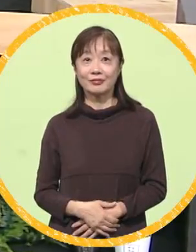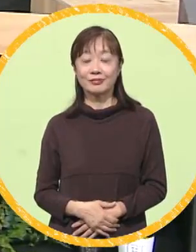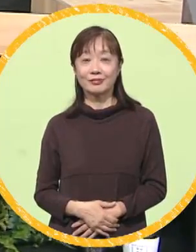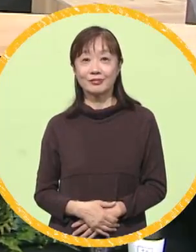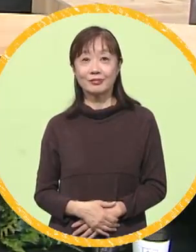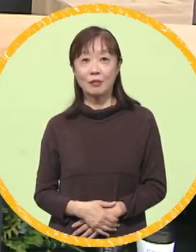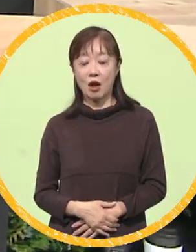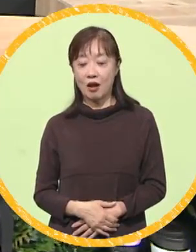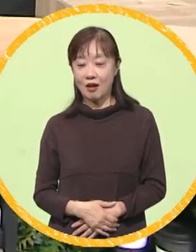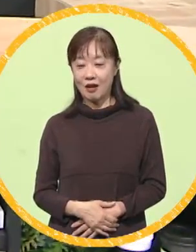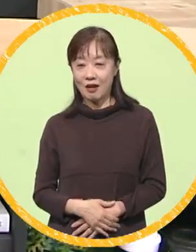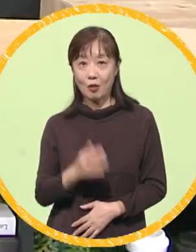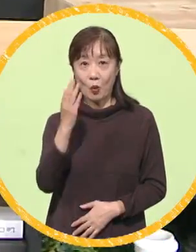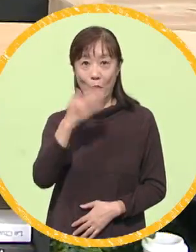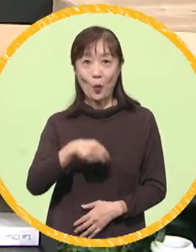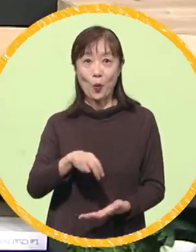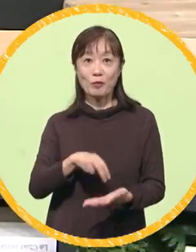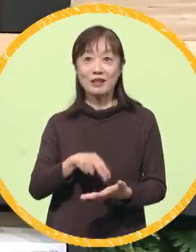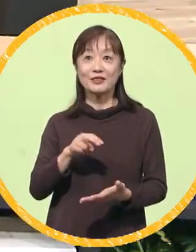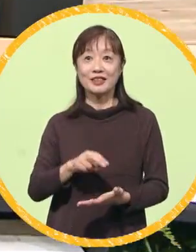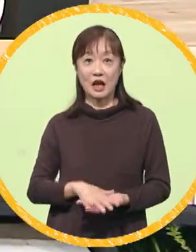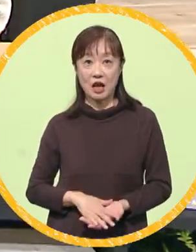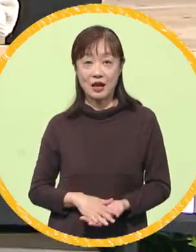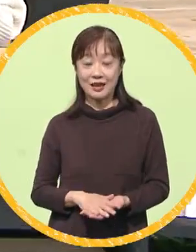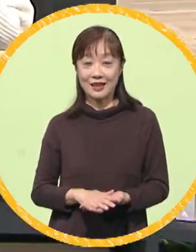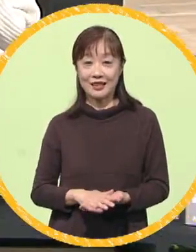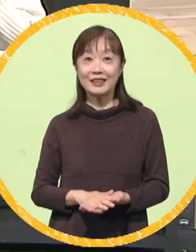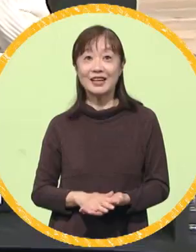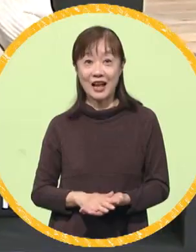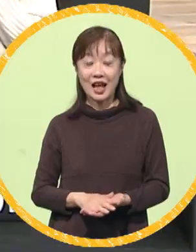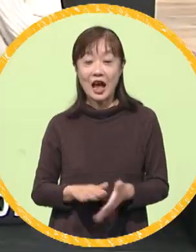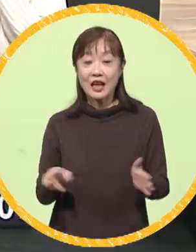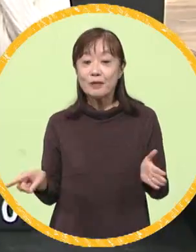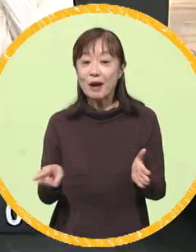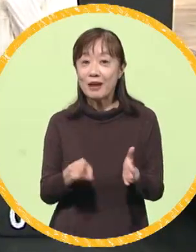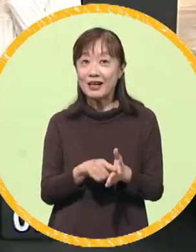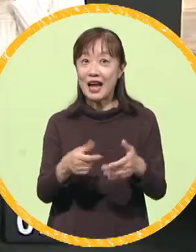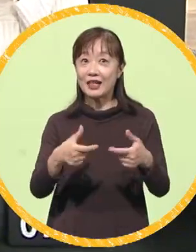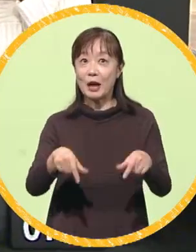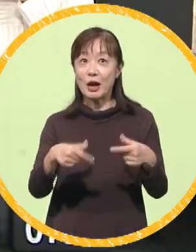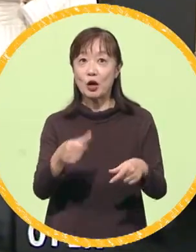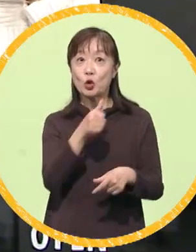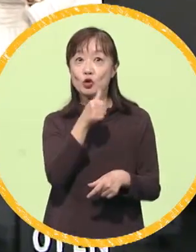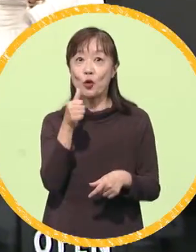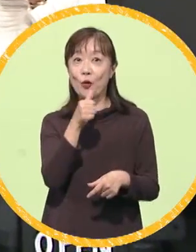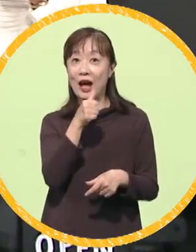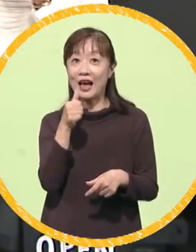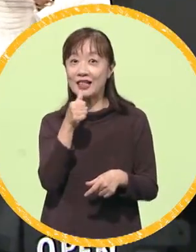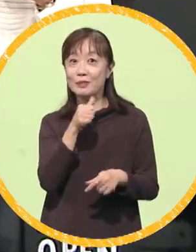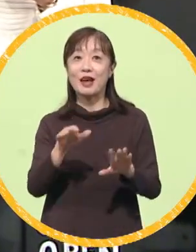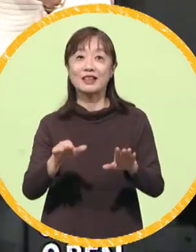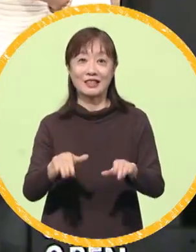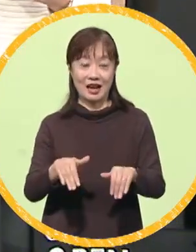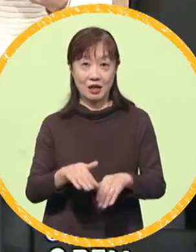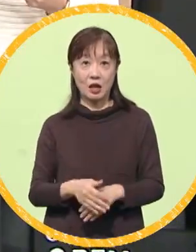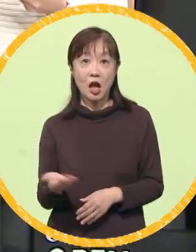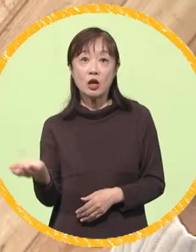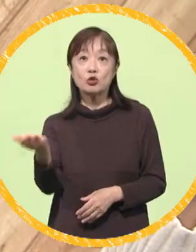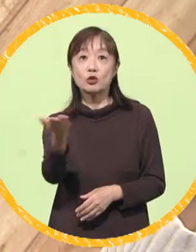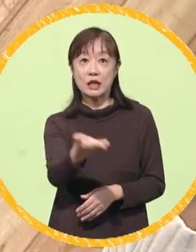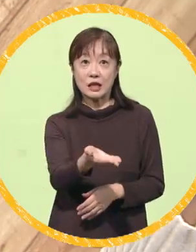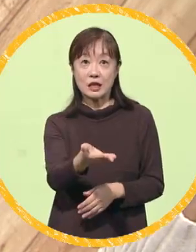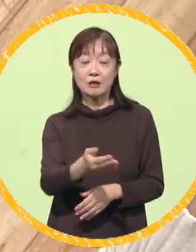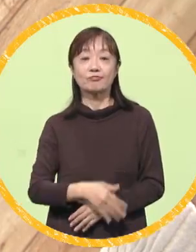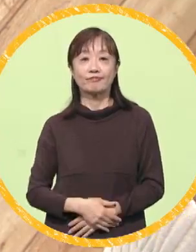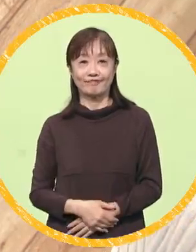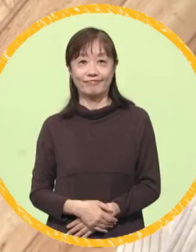びっくりした。 さあ、ここまではですね、神奈川のブランド卵をご紹介しましたけど、はいはい、相模っ子をご紹介しましたが、続いては神奈川の